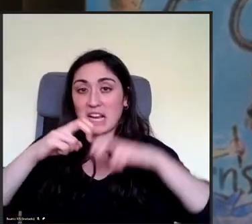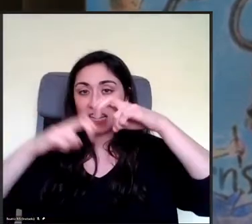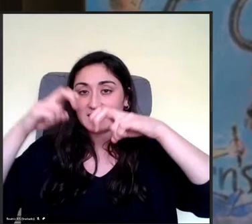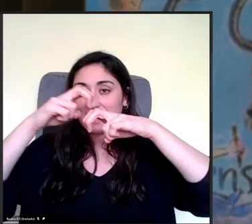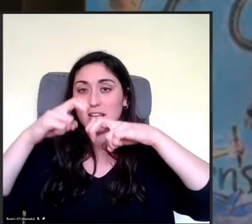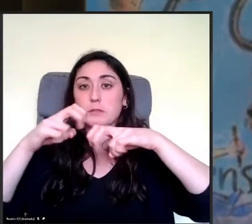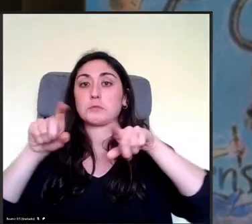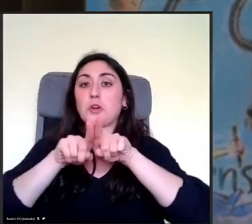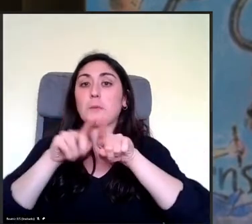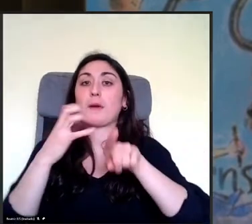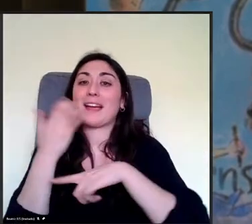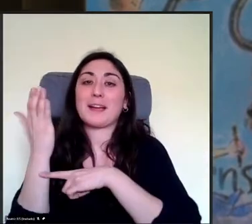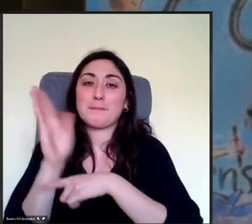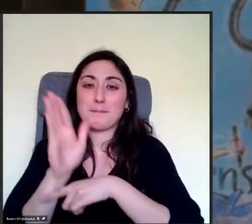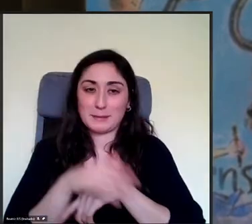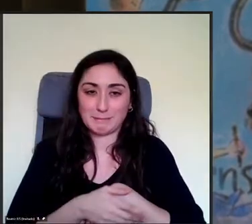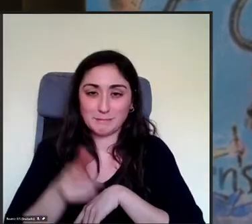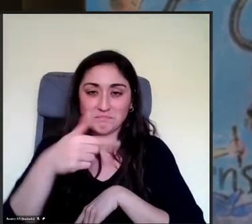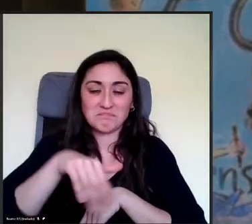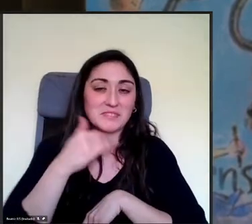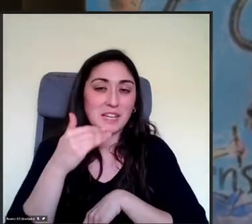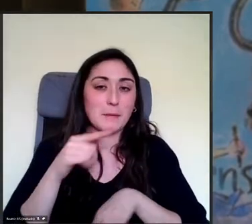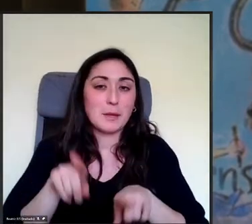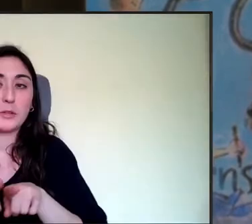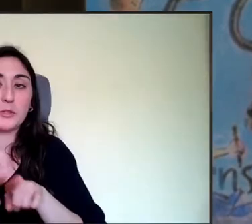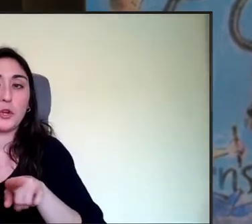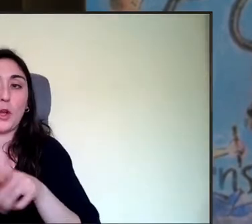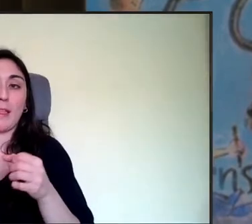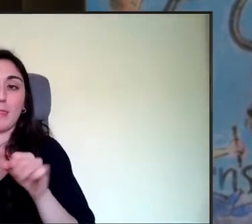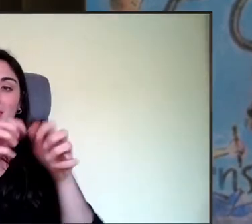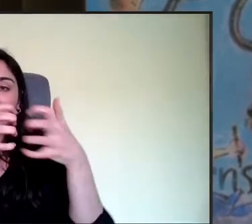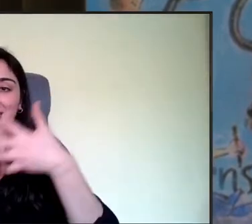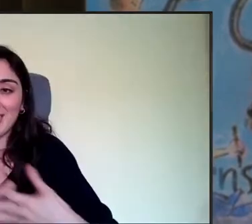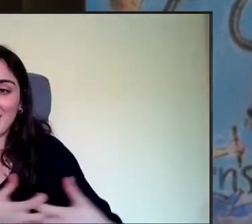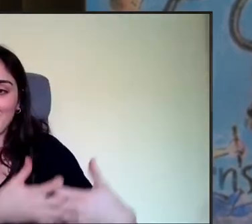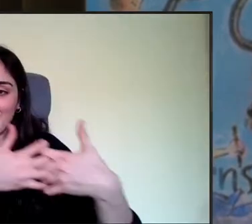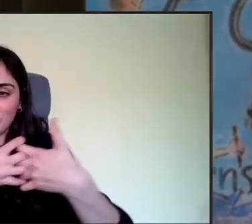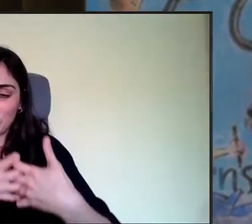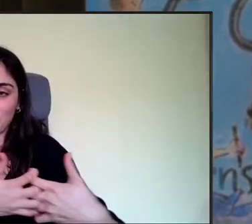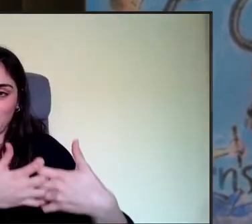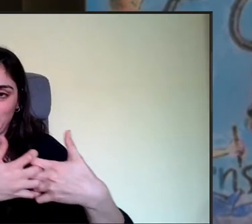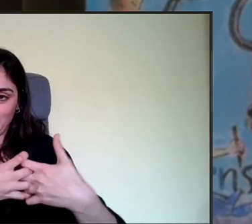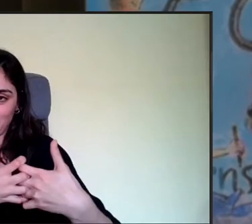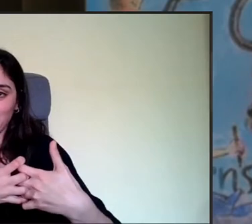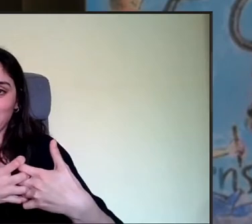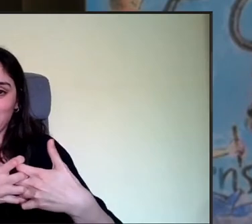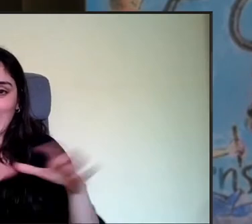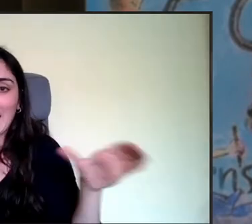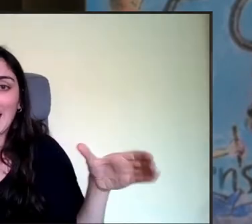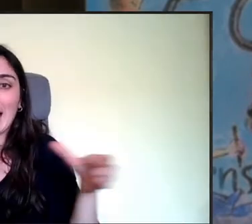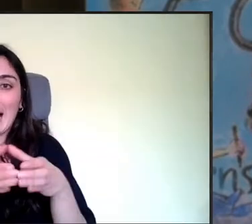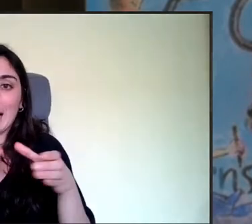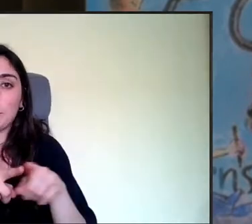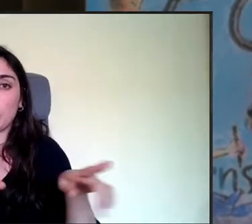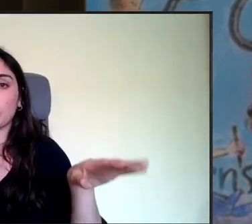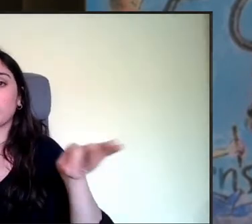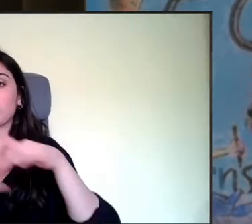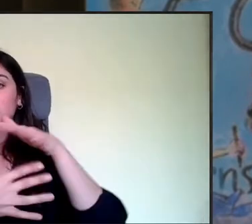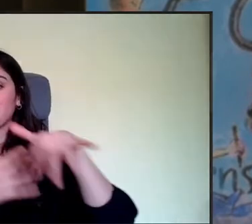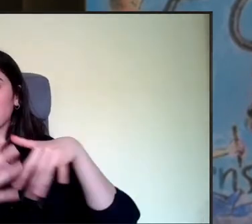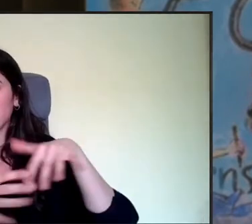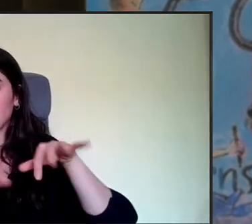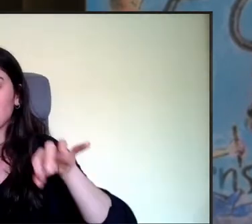que defenso els equips híbrids, els equips on tots els punts de vista són benvinguts i on es combinen. Les